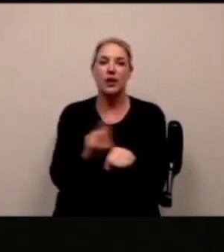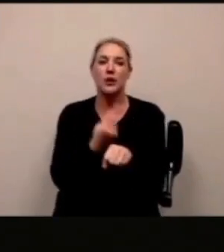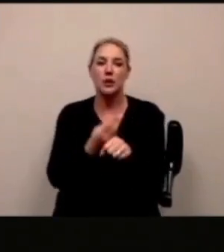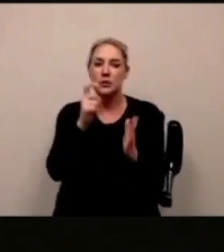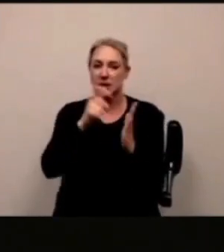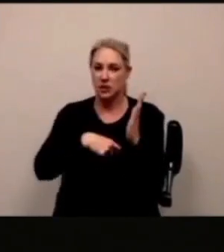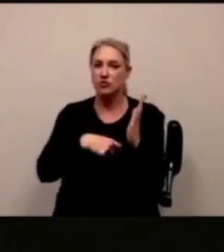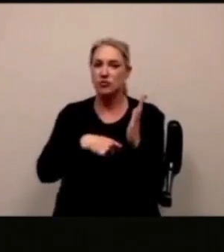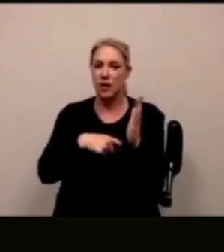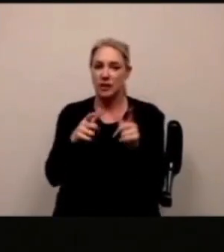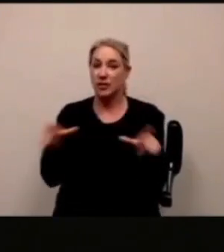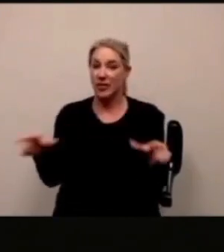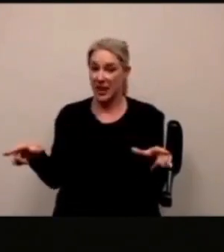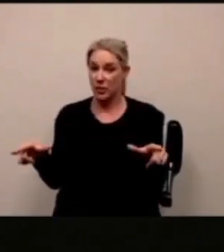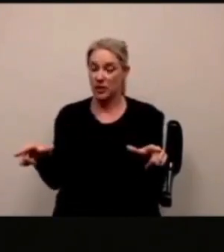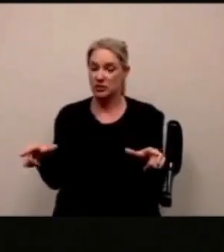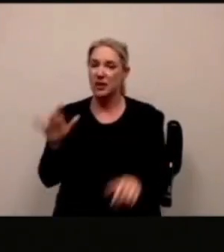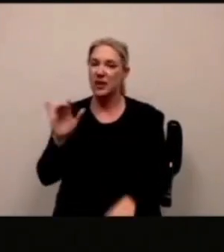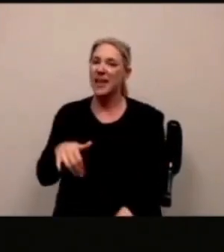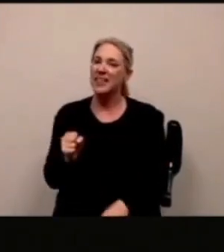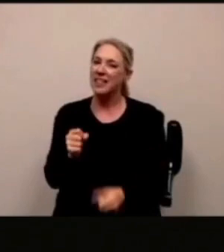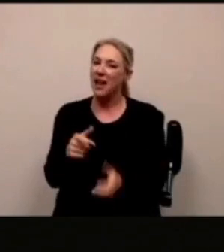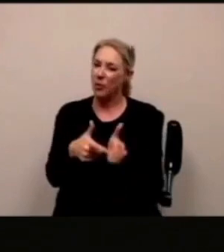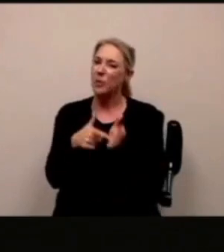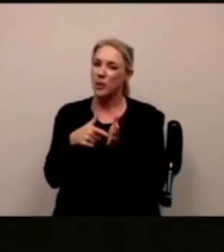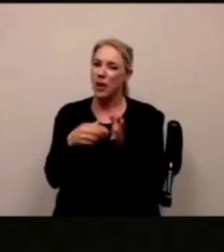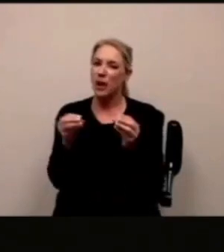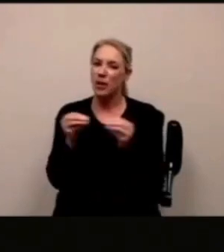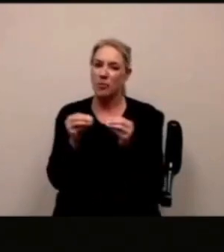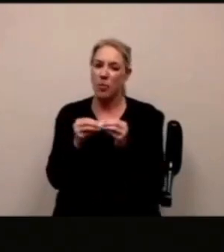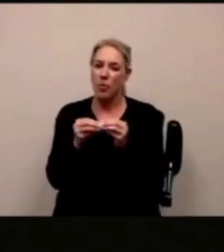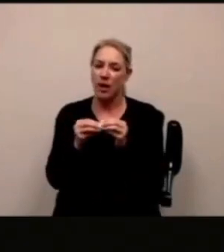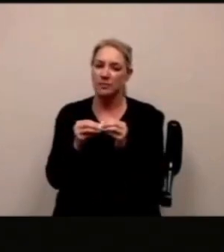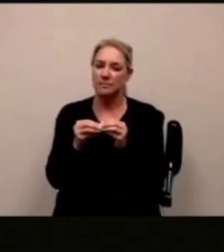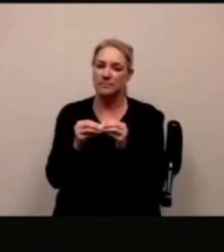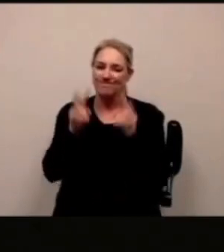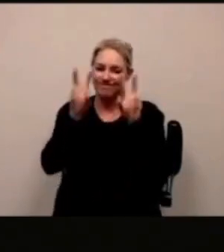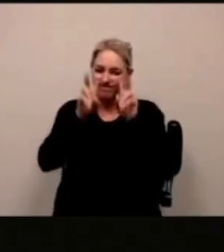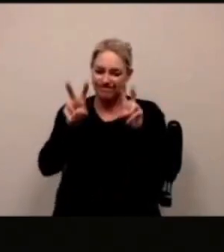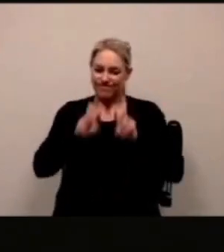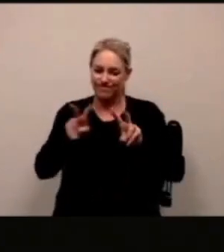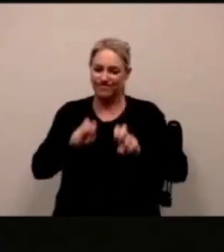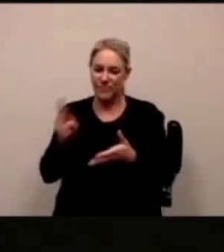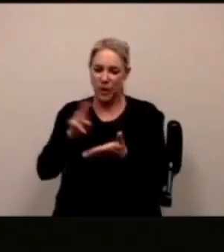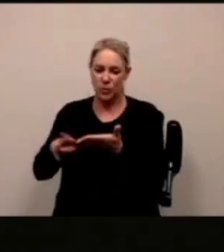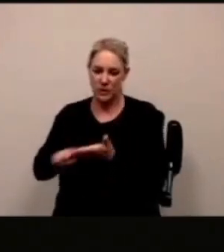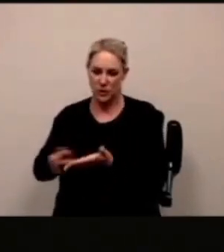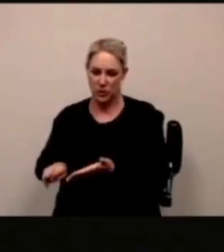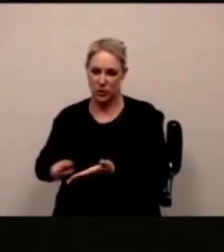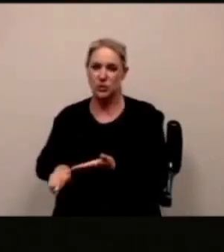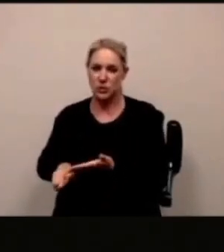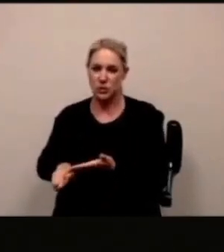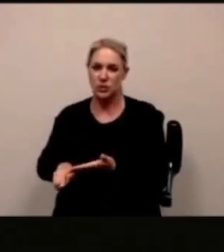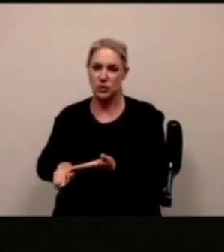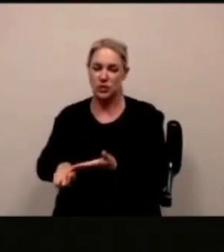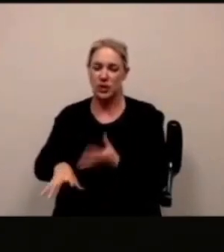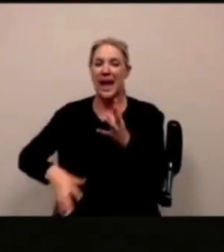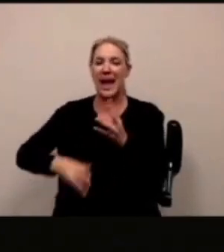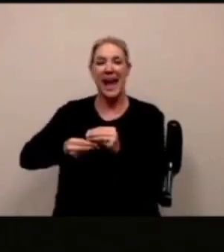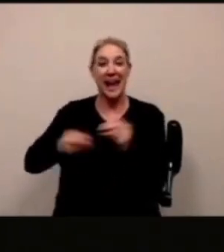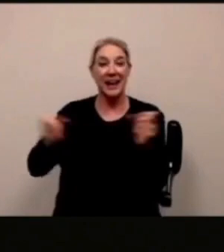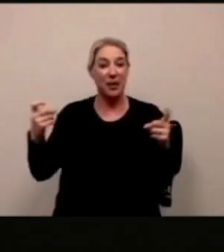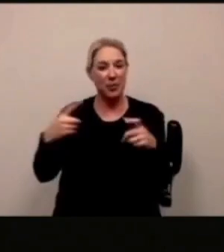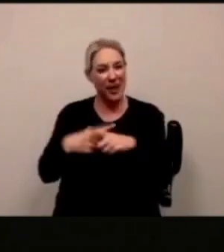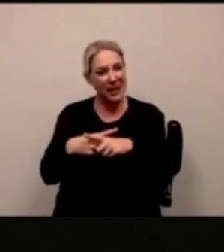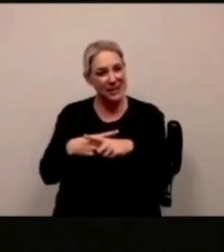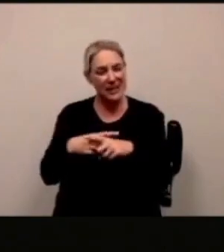自分で撮るのはスクラッチの言語であとそれを簡単に表現できて簡単に分かるかどうかということになる